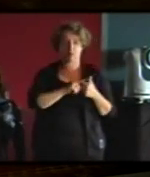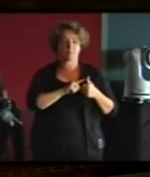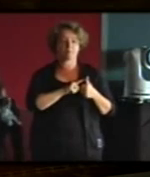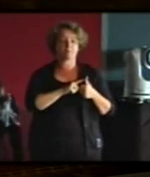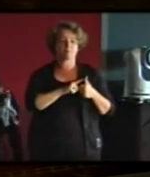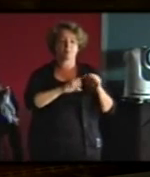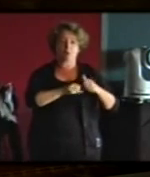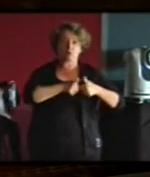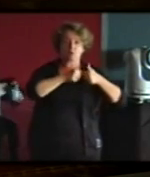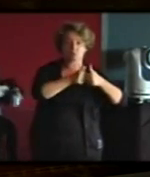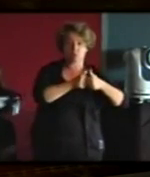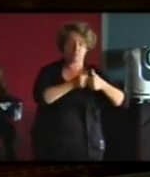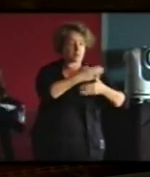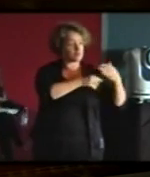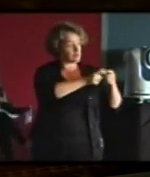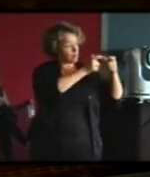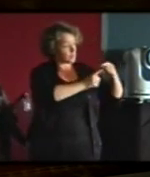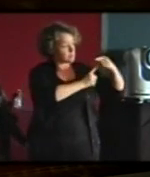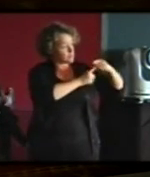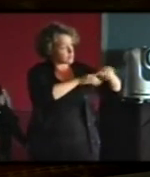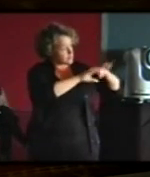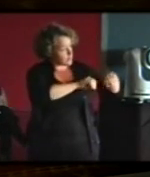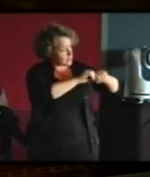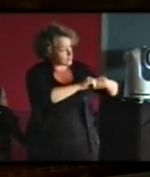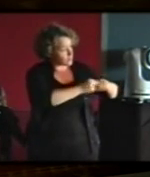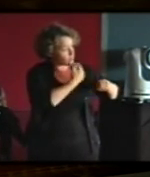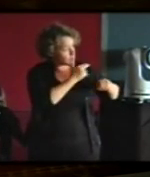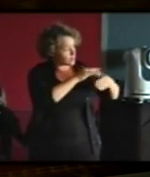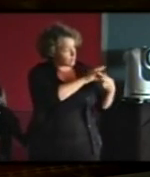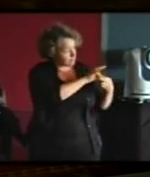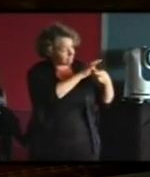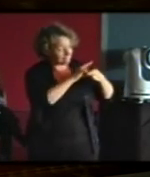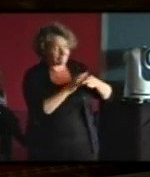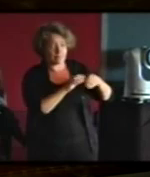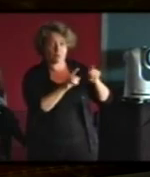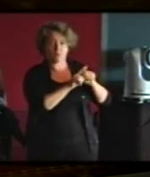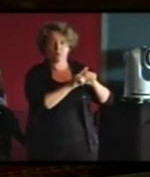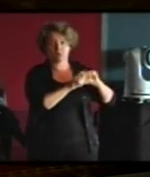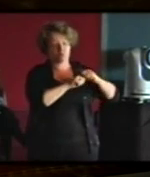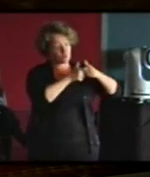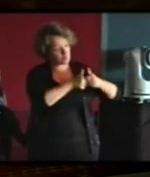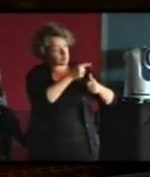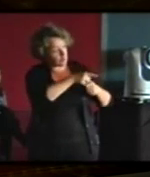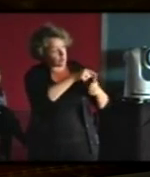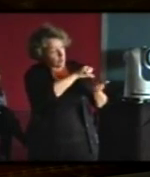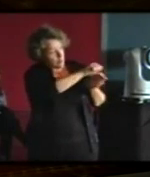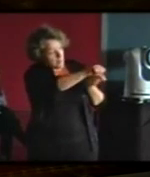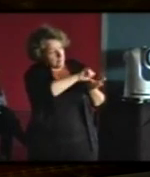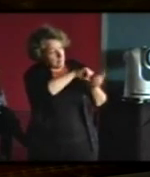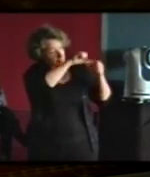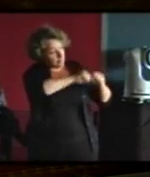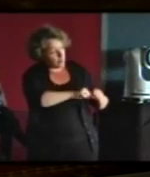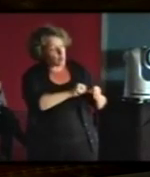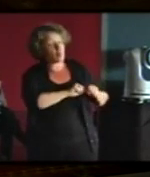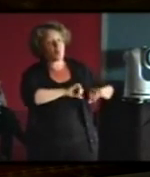enfin le compte d'exploitation des entreprises, et donc ça dépend de facteurs qui sont ce qu'elles sont, peuvent payer. Elles peuvent, c'est un facteur de